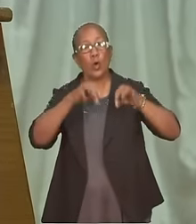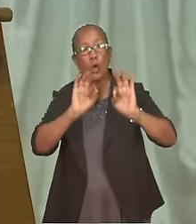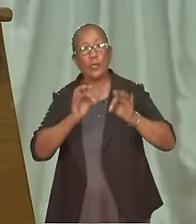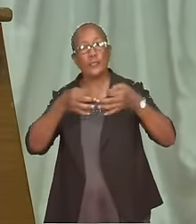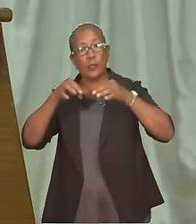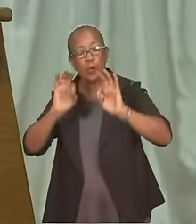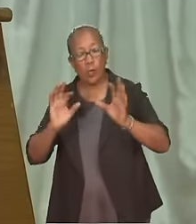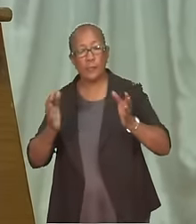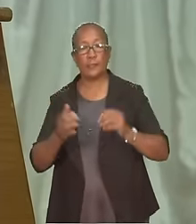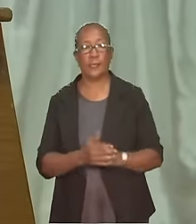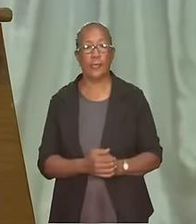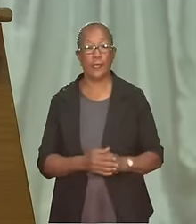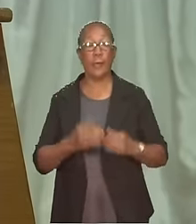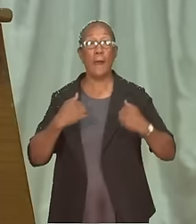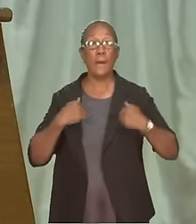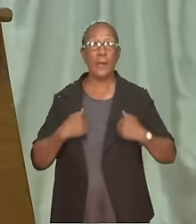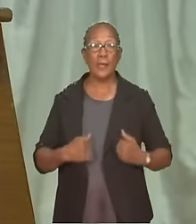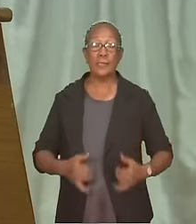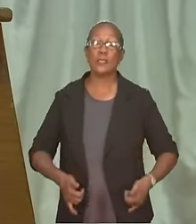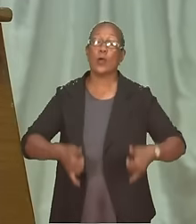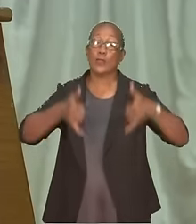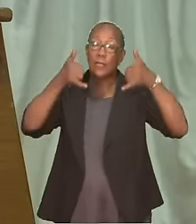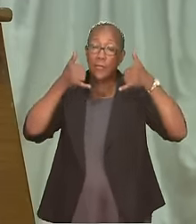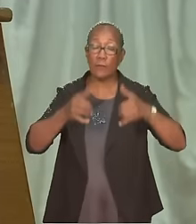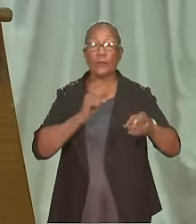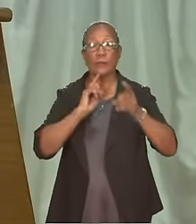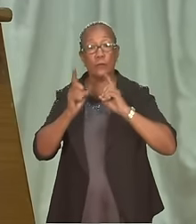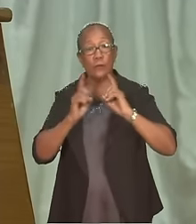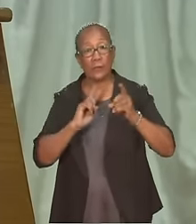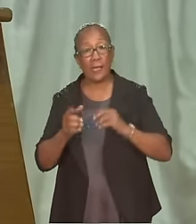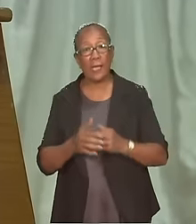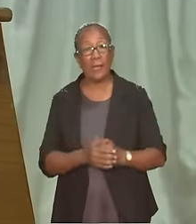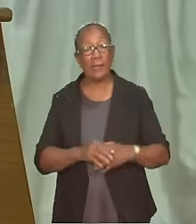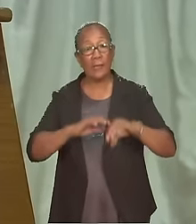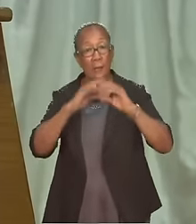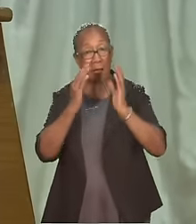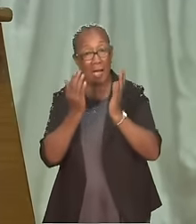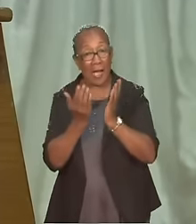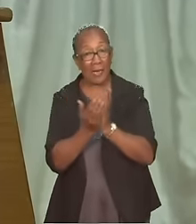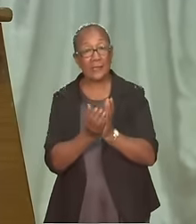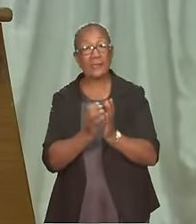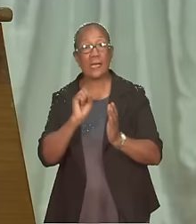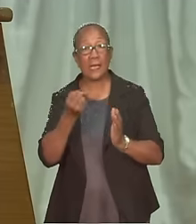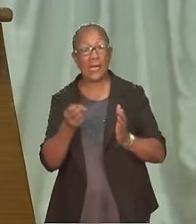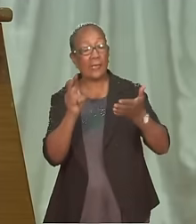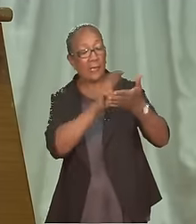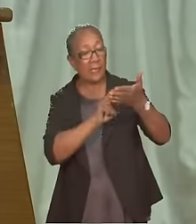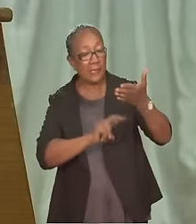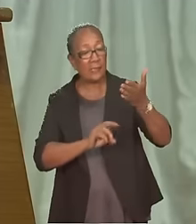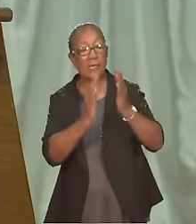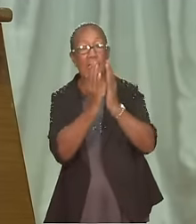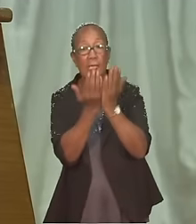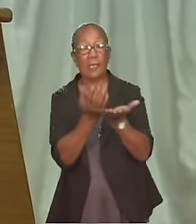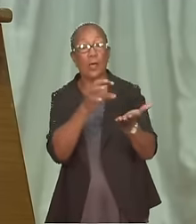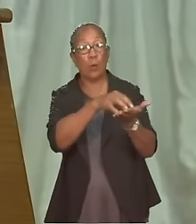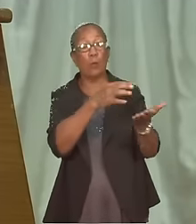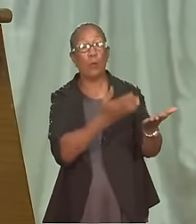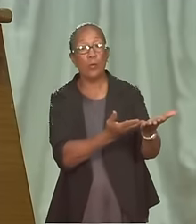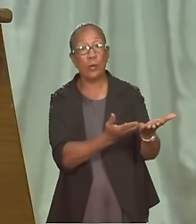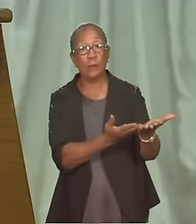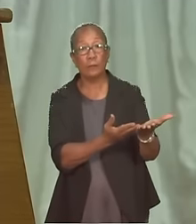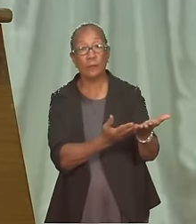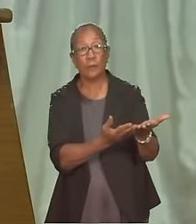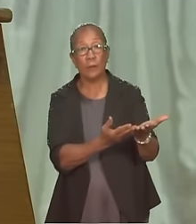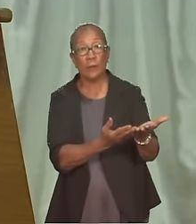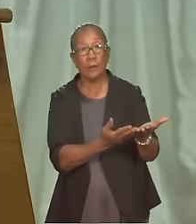ieder. Mijn mensen, er is nog veel te vertellen. Alles vindt u terug in het boek. En ik ga afsluiten door